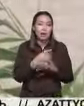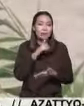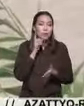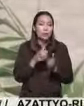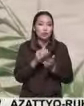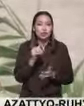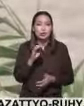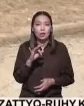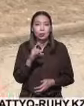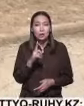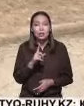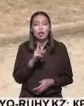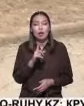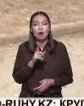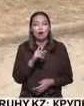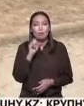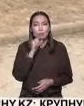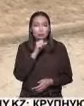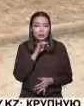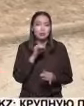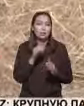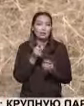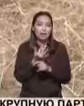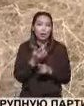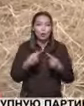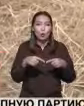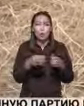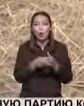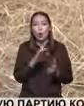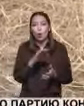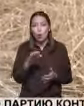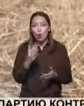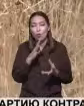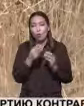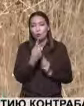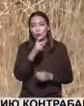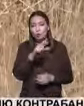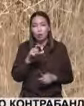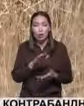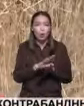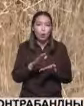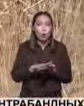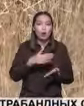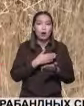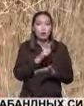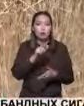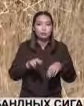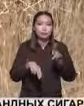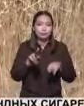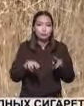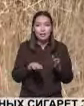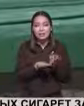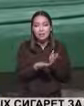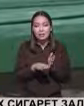крыла «Жастаруха», Совета ветеранов и ряда общественных объединений. Всего более 100 человек. Помимо уборки территории, активисты покрасили скамейки вдоль